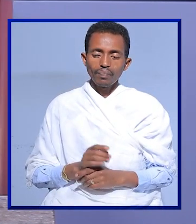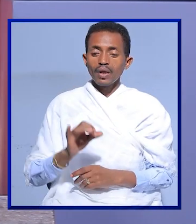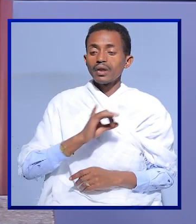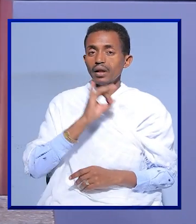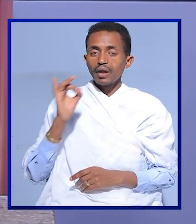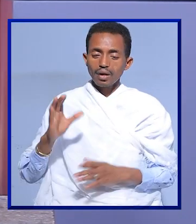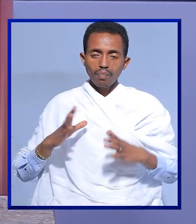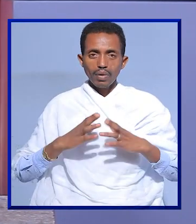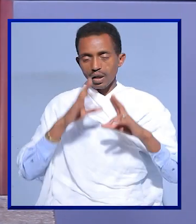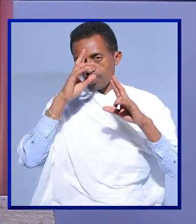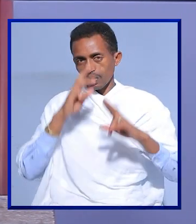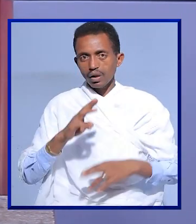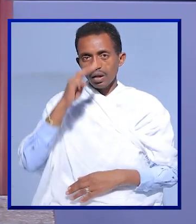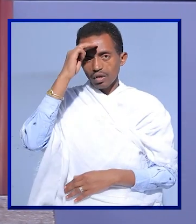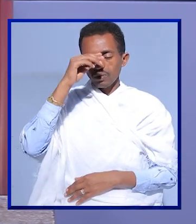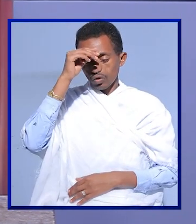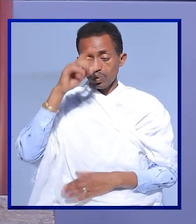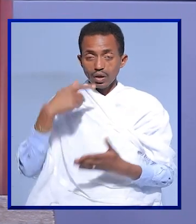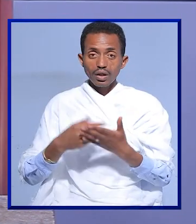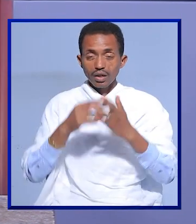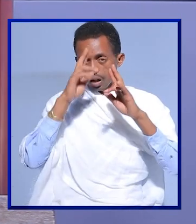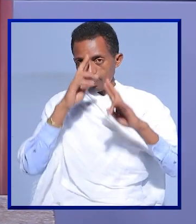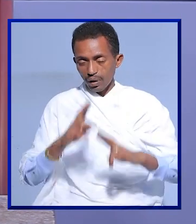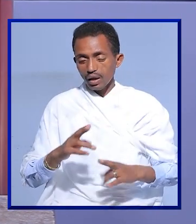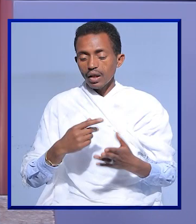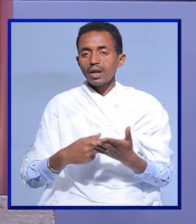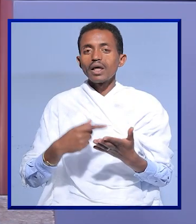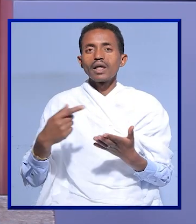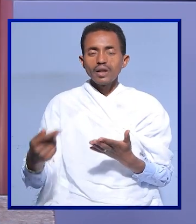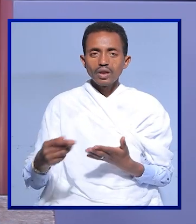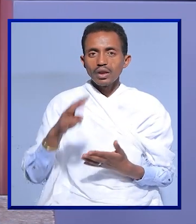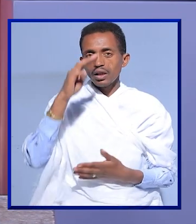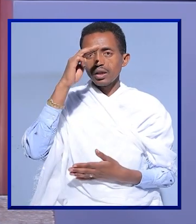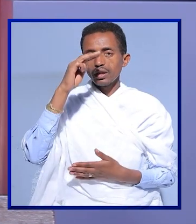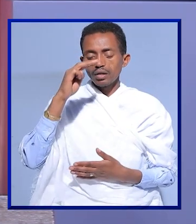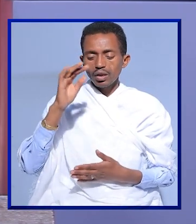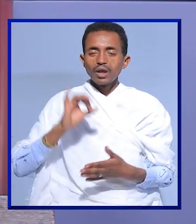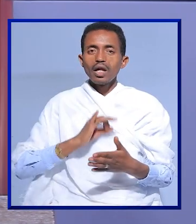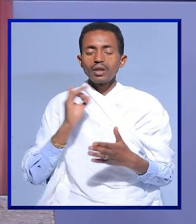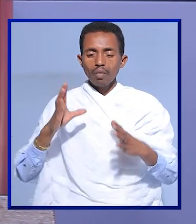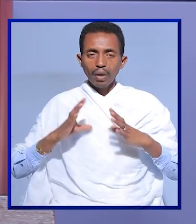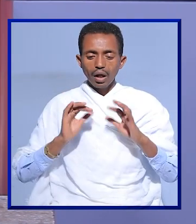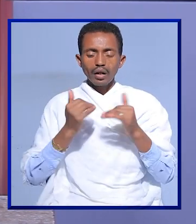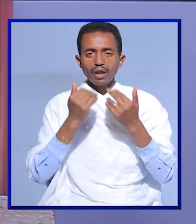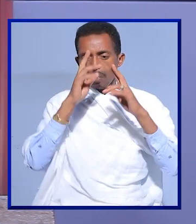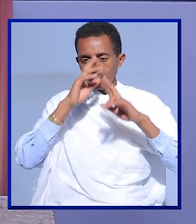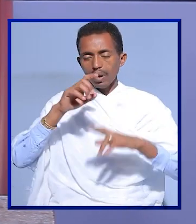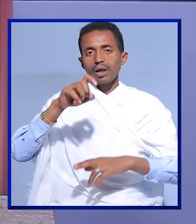የልደትን በዓል ሰባ ሰገል እንደዚህ ካከበሩት ከሰባ ሰገል የልደትን በዓል እንዴት ማክበር